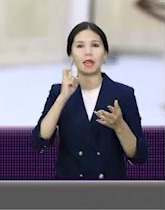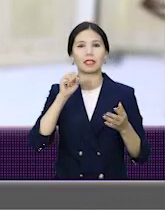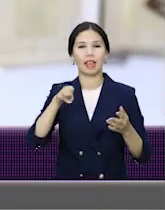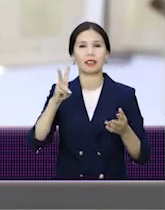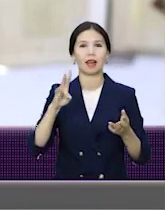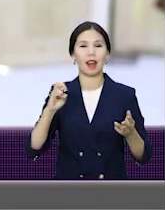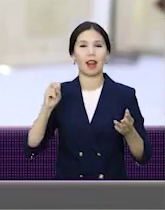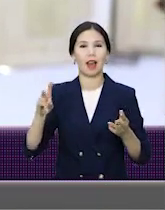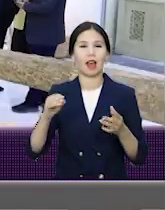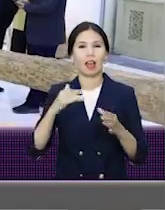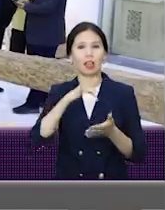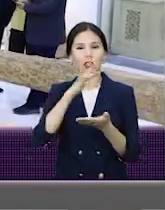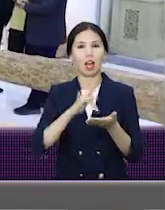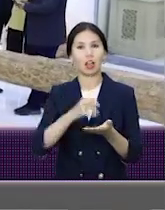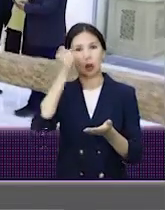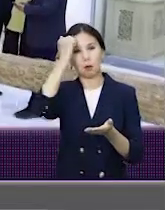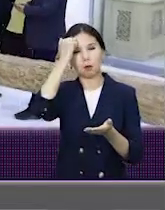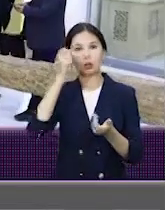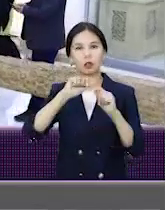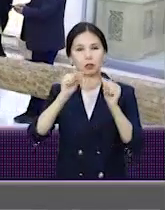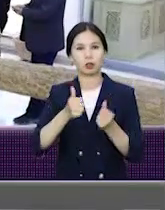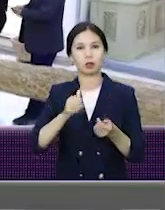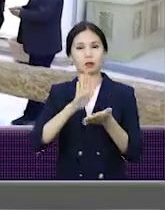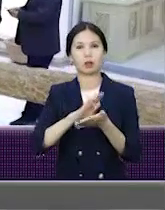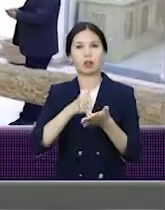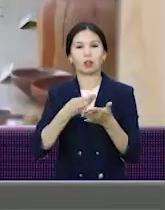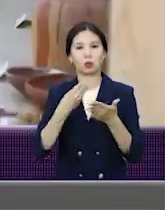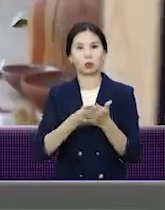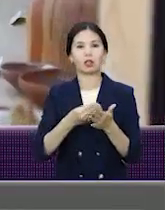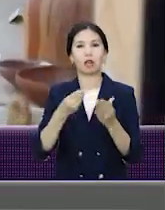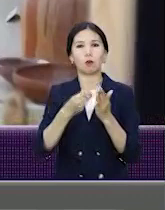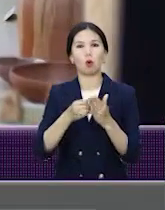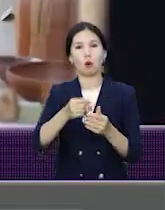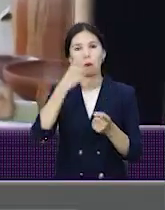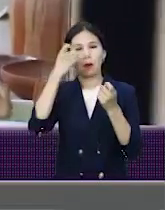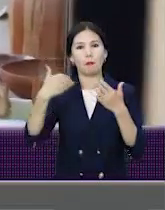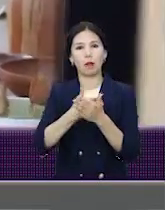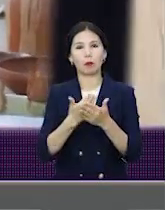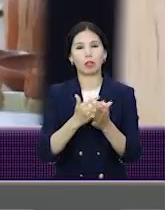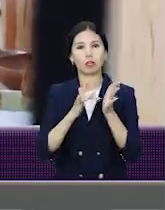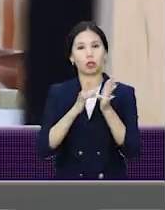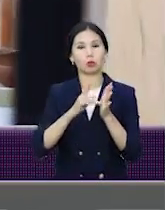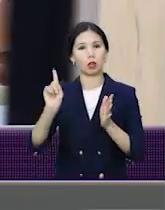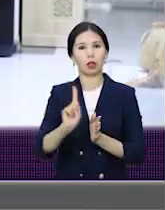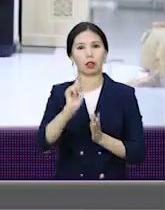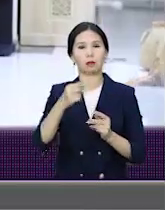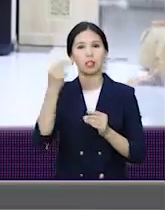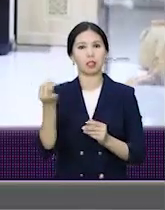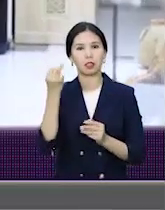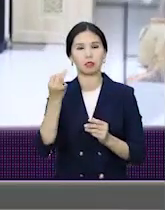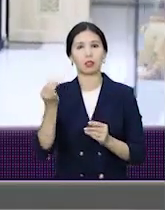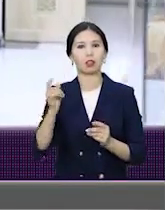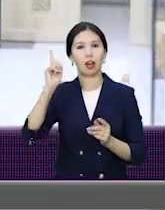va Xumbustepada topilgan muzey ekspozitsiyadan o'rin olgan qimmatli buyumlar, muhim ma'lumotlar, sayohatga kelgan mahalliy va xorijiy